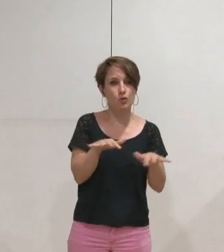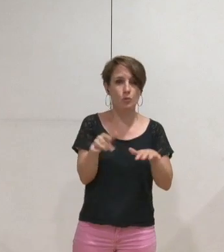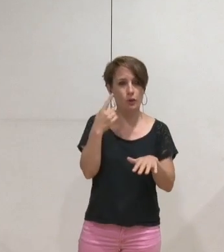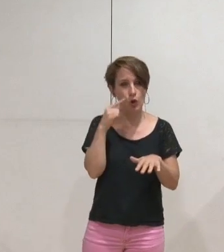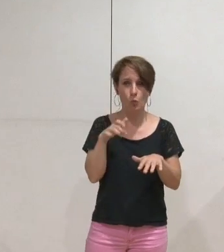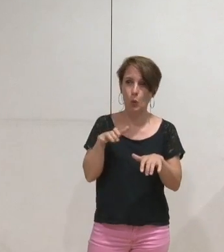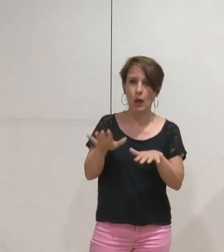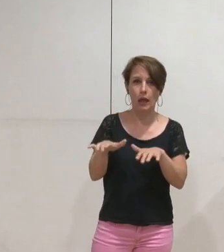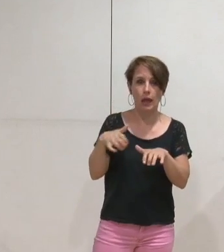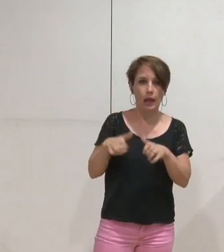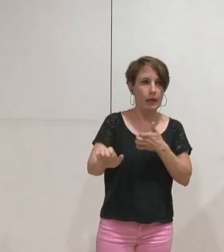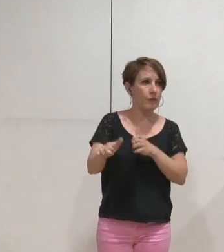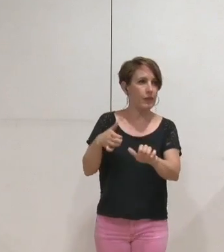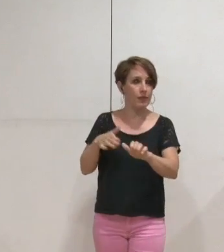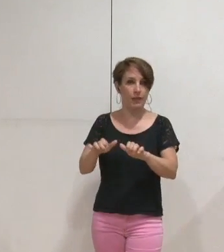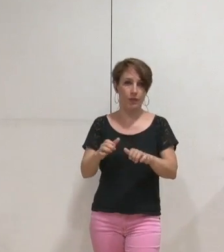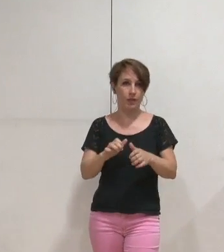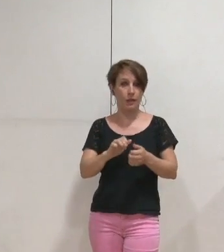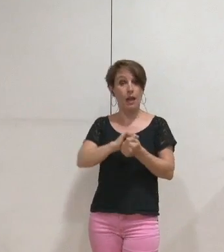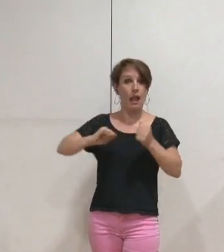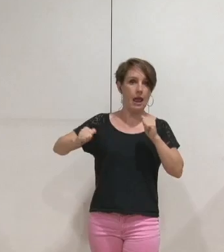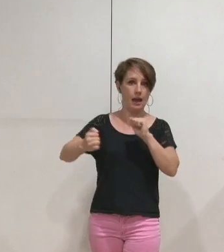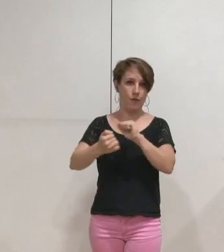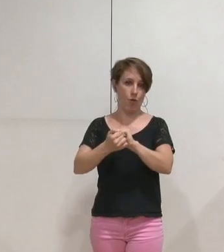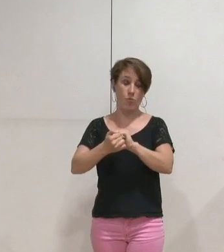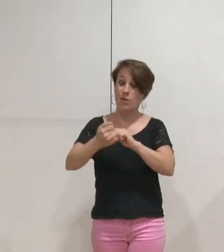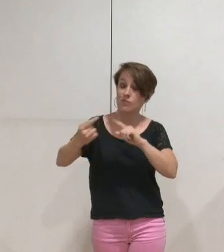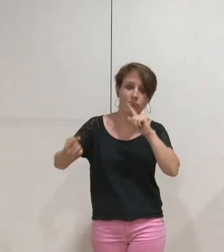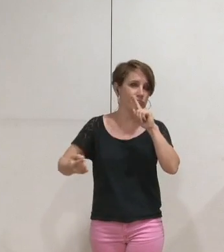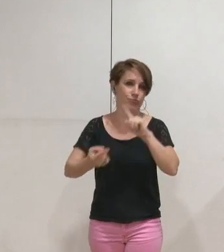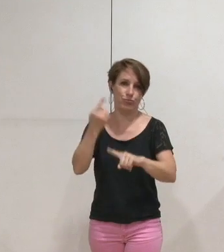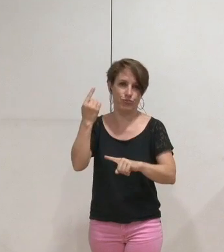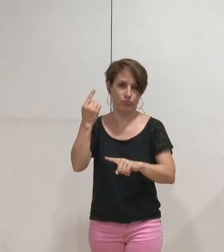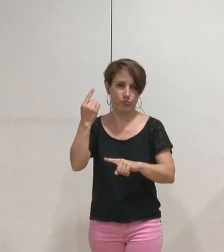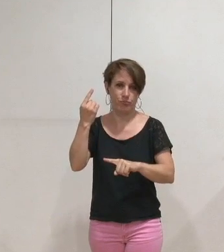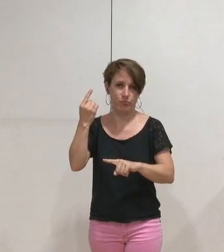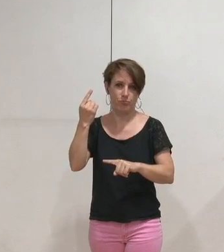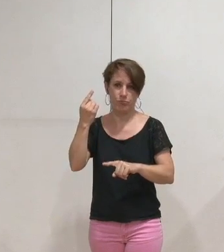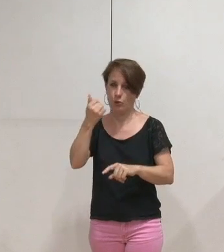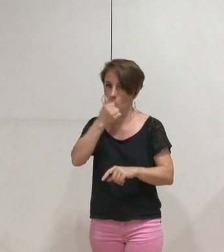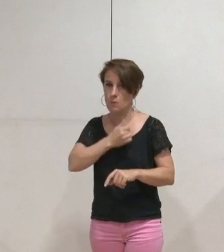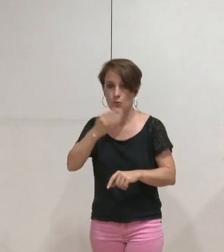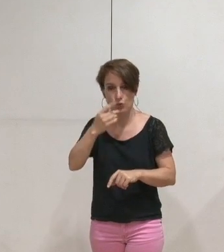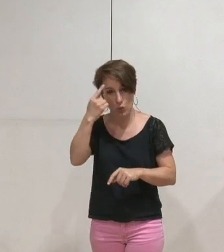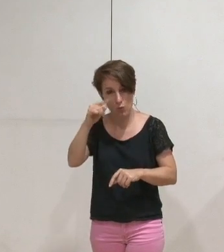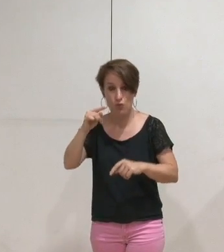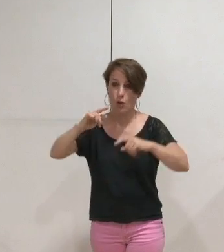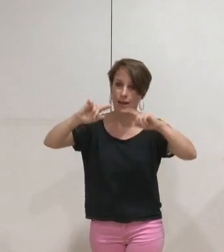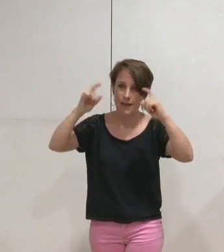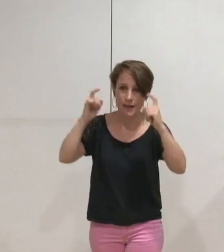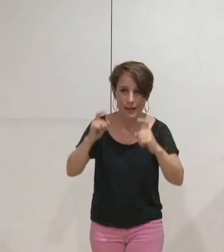réforme structurelle la seule qui permettrait de réduire structurellement